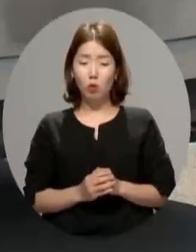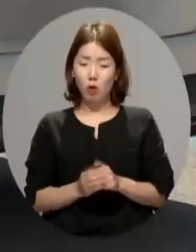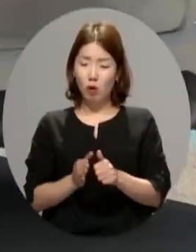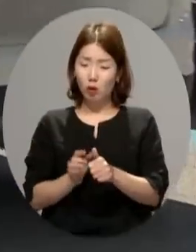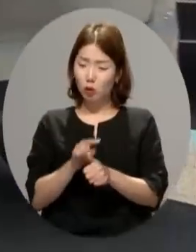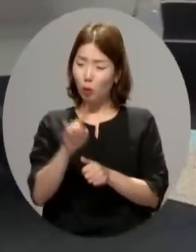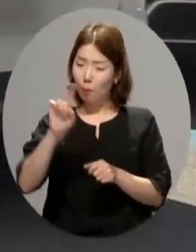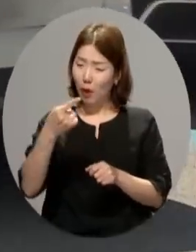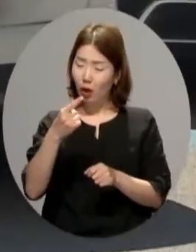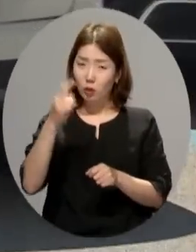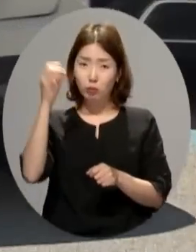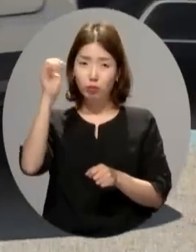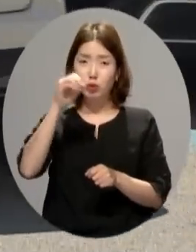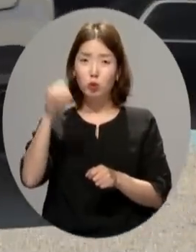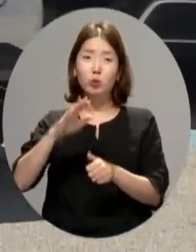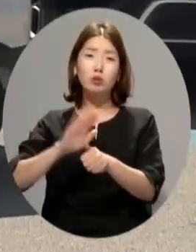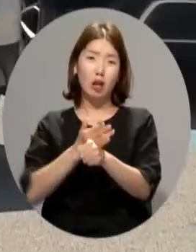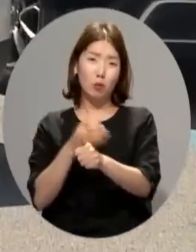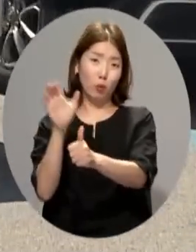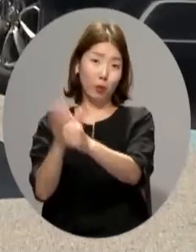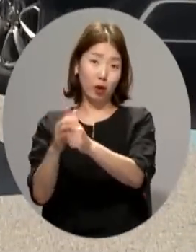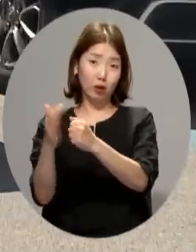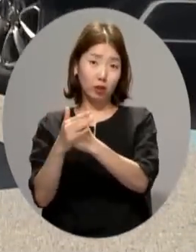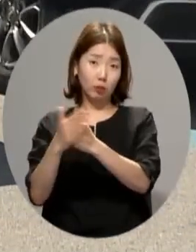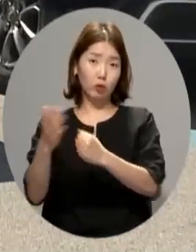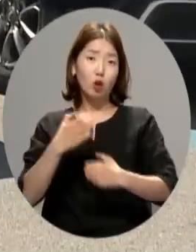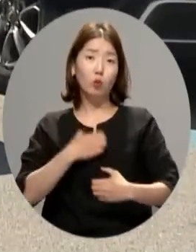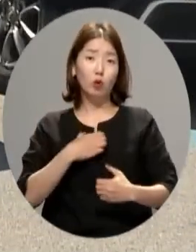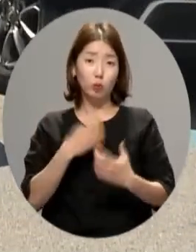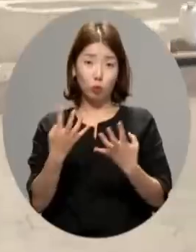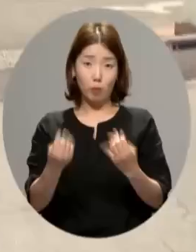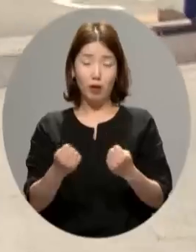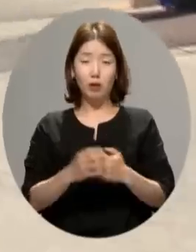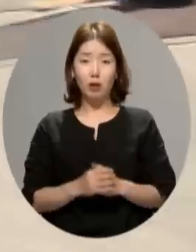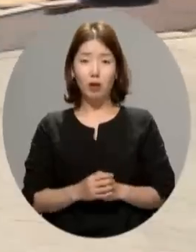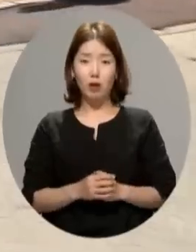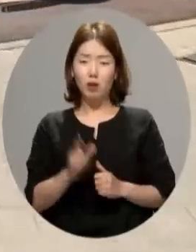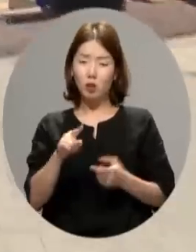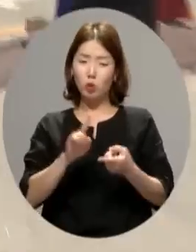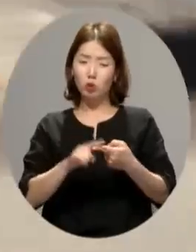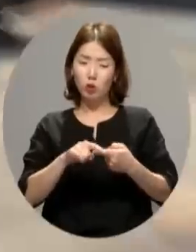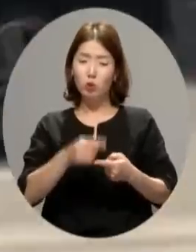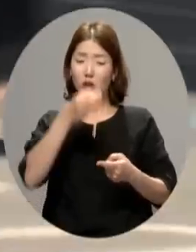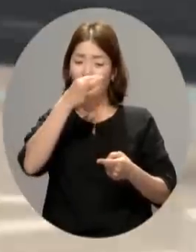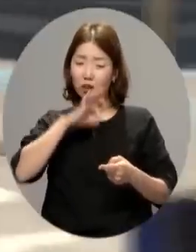차량의 100%의 과실이 인정되는 등 위험성이 높은 만큼 보다